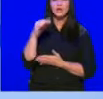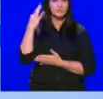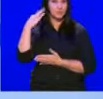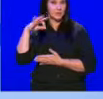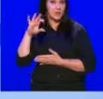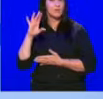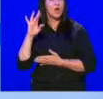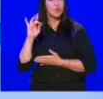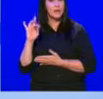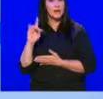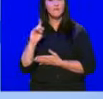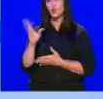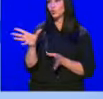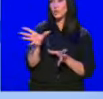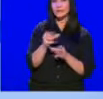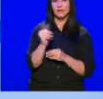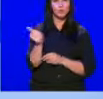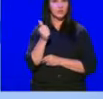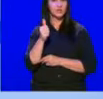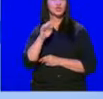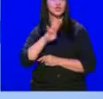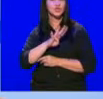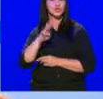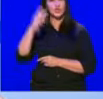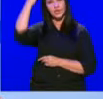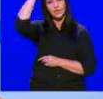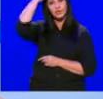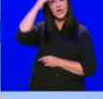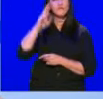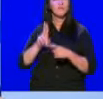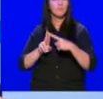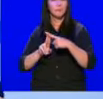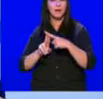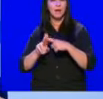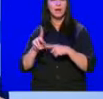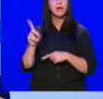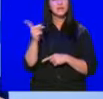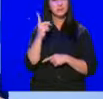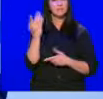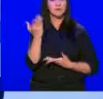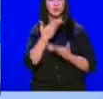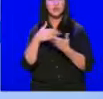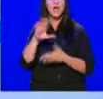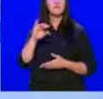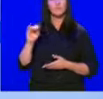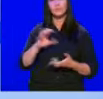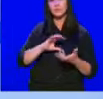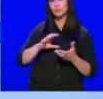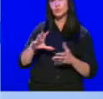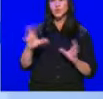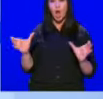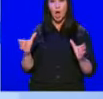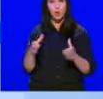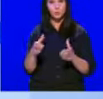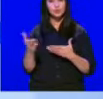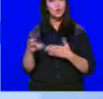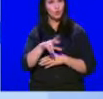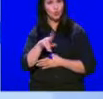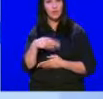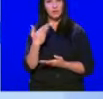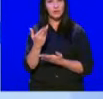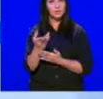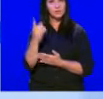Радев, който е заедно с лидерите на 44 държави в Прага за първото заседание на Европейската политическа общност. Колегите, когато подадат